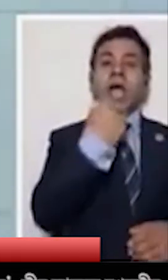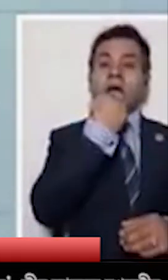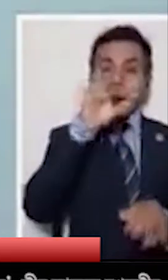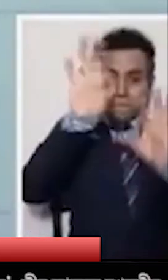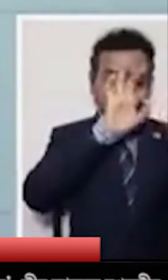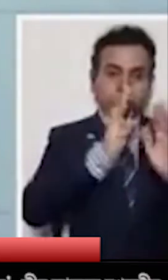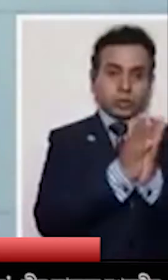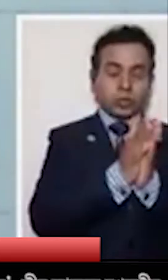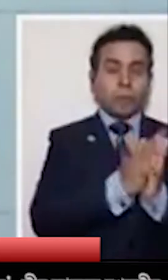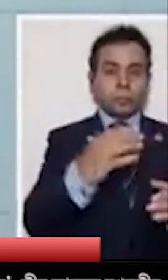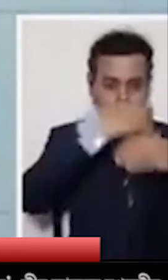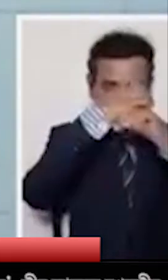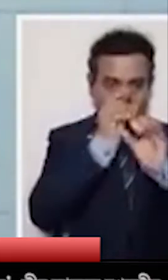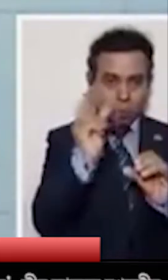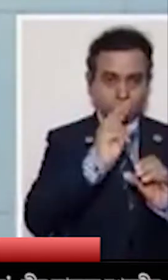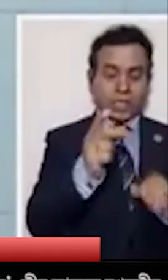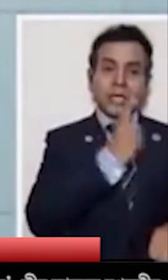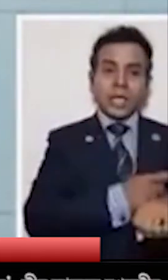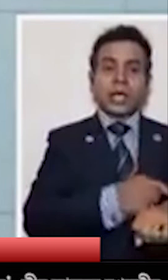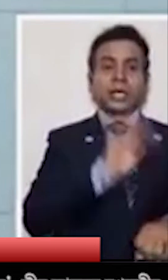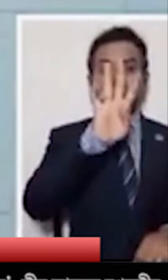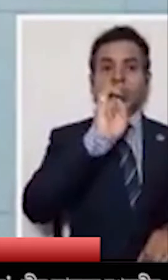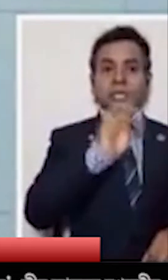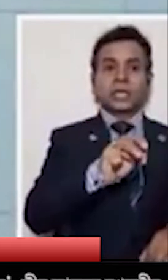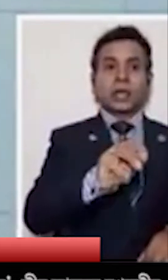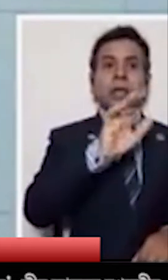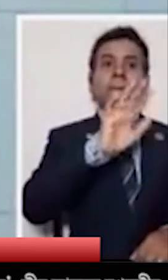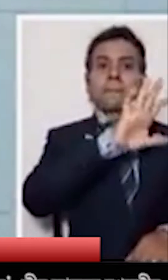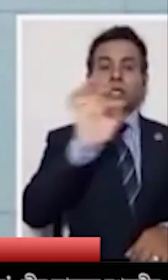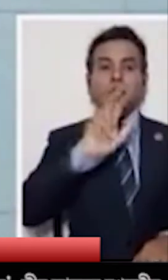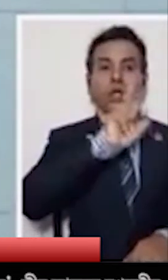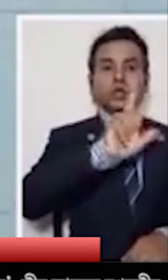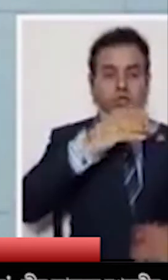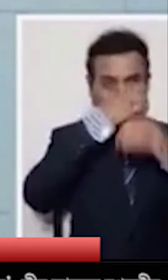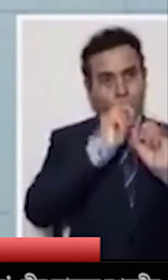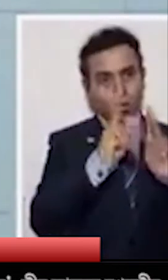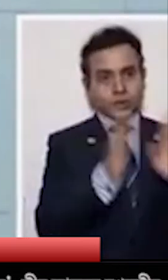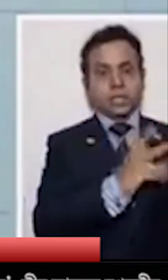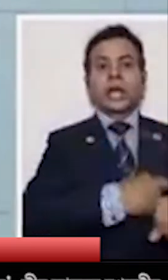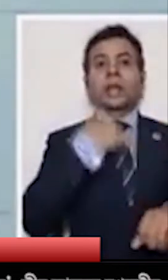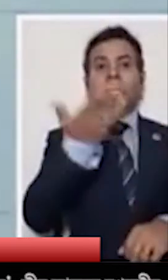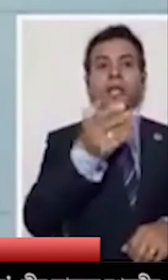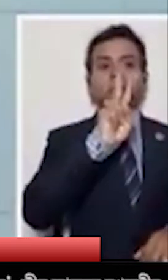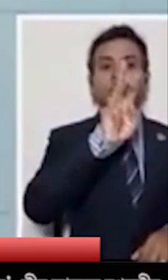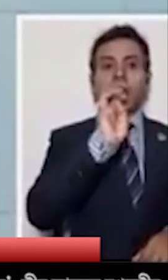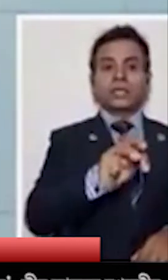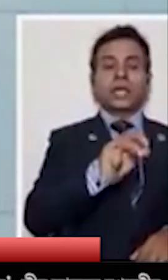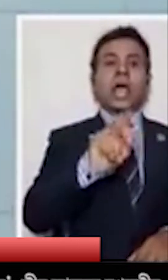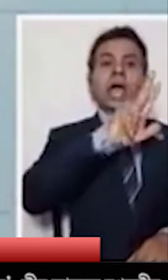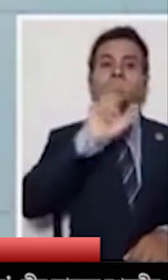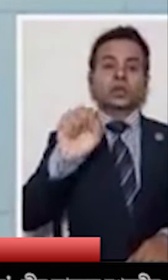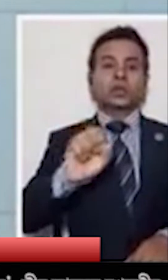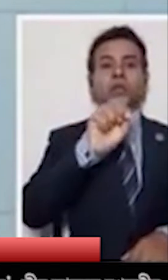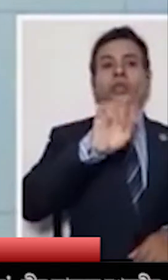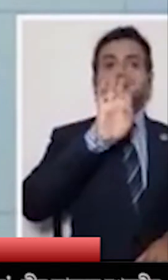৪৫৮৮টি এবং ঢাকার বাইরে ২৮০৪টি। তাহলে টোটাল আমাদের নমুনা সংগ্রহ হয়েছে ৭৮৩৭টি